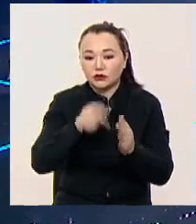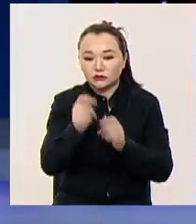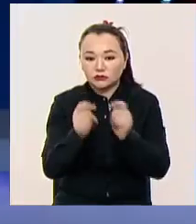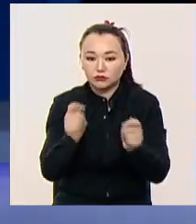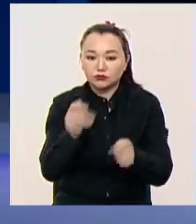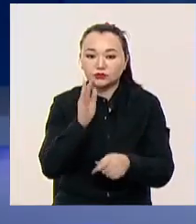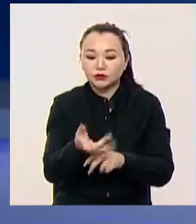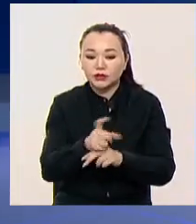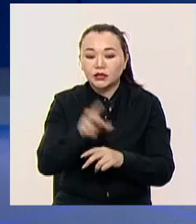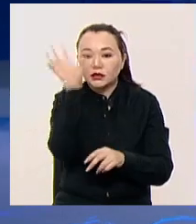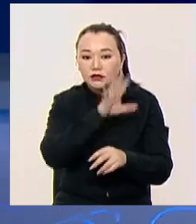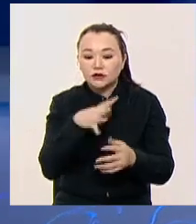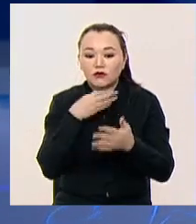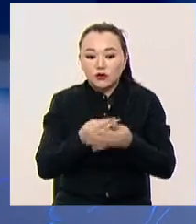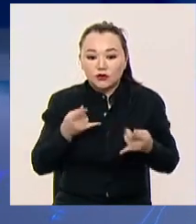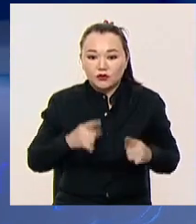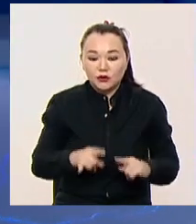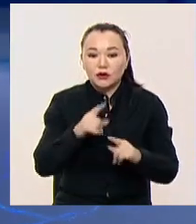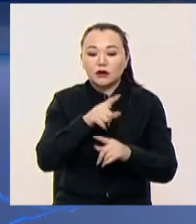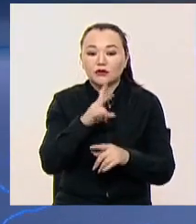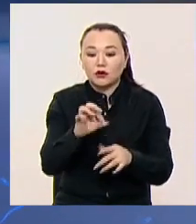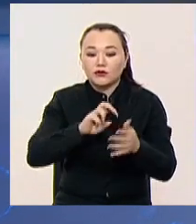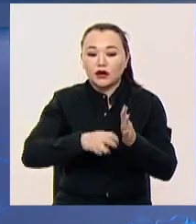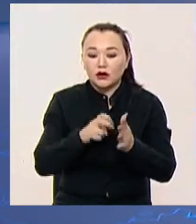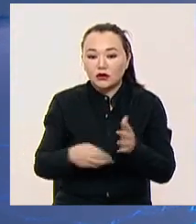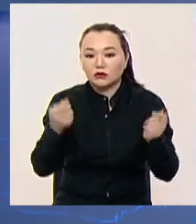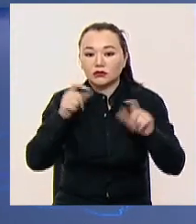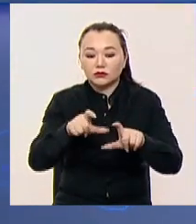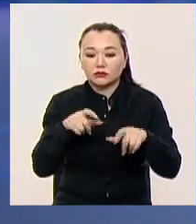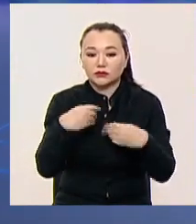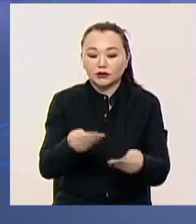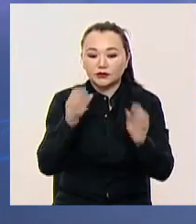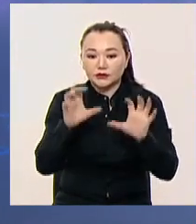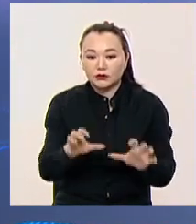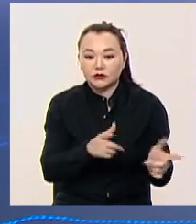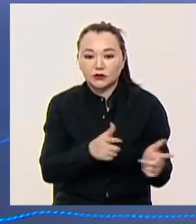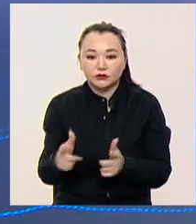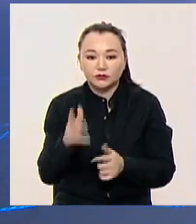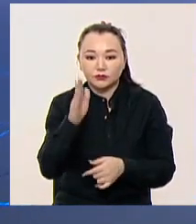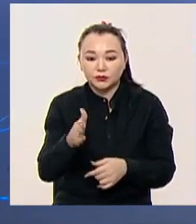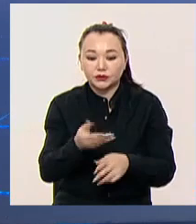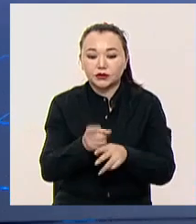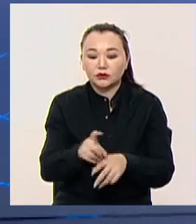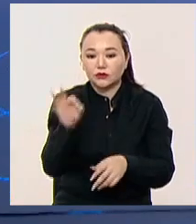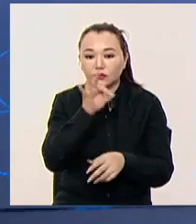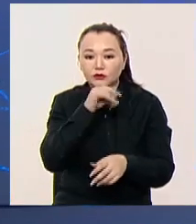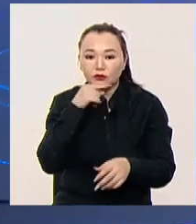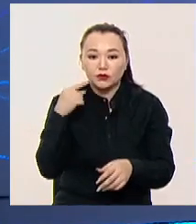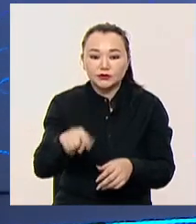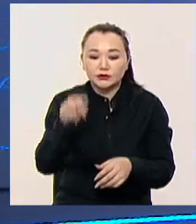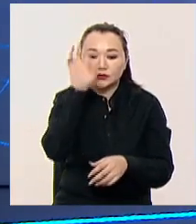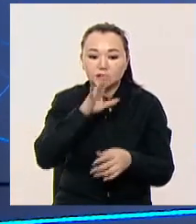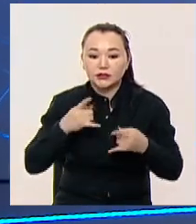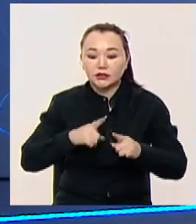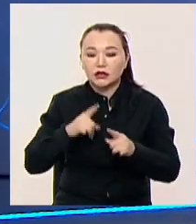елдің мемлекеттік думасы қазір салықты арттыруға мүмкіндік беретін заң жобасын әзірлеп жатыр. Бұл туралы Ресей мемлекеттік